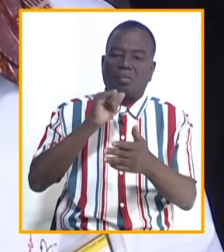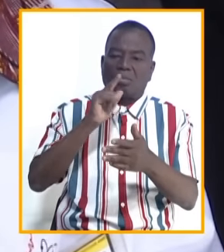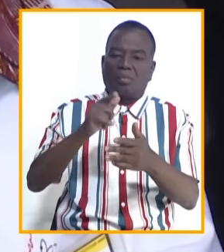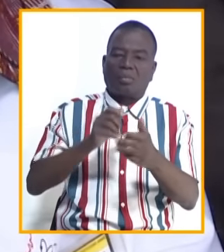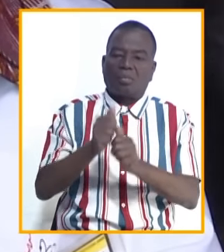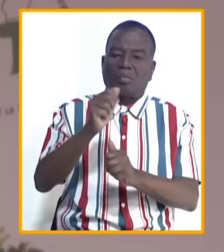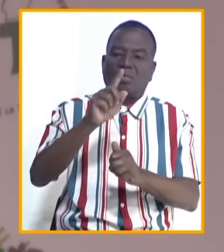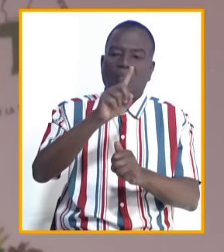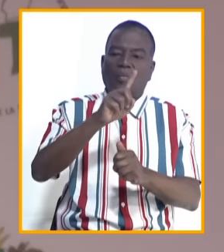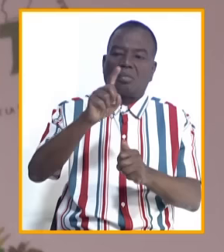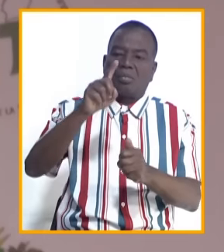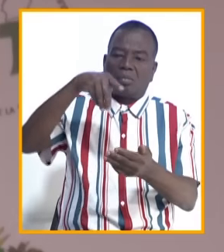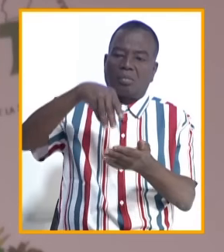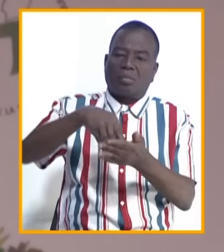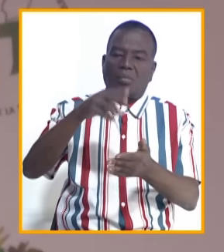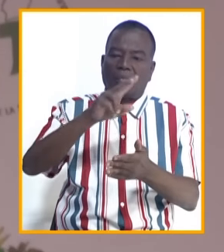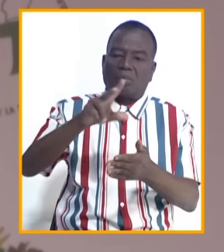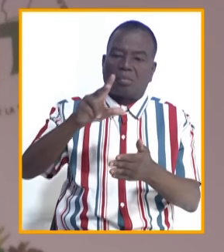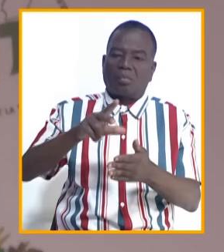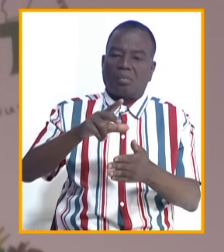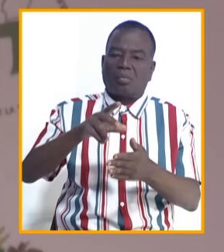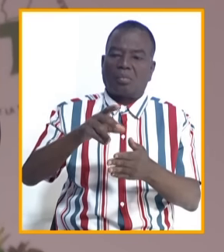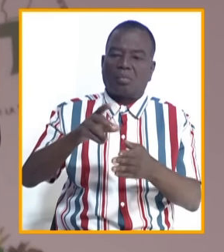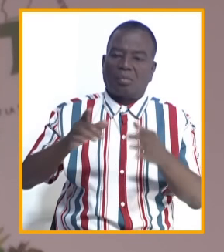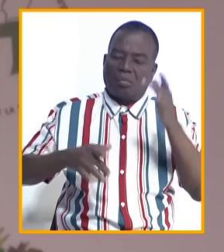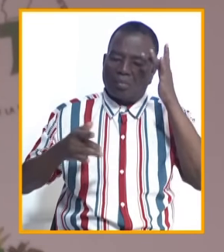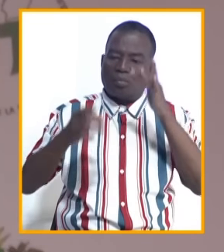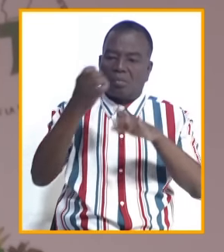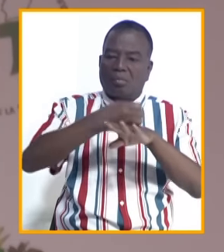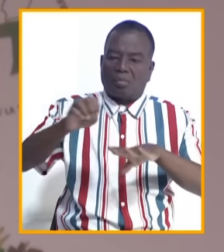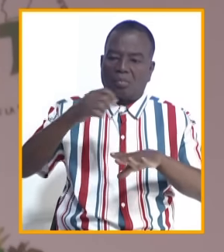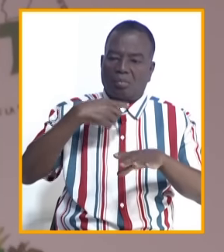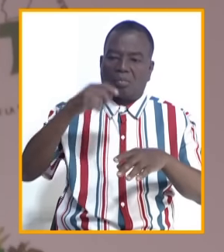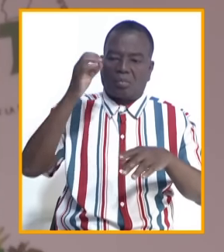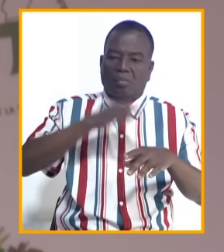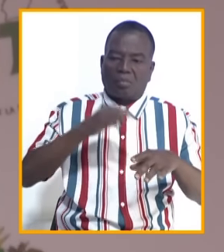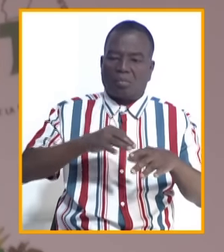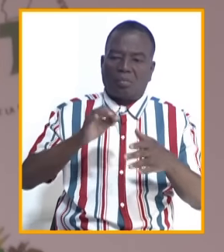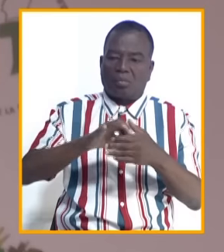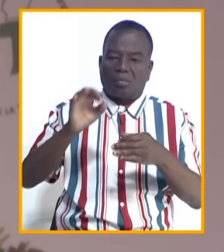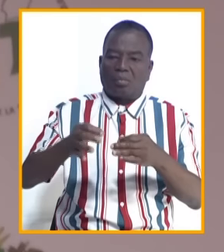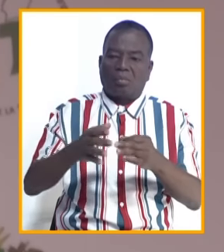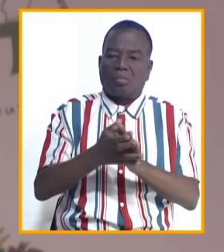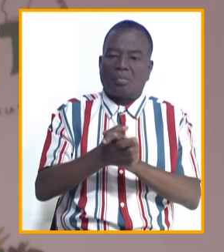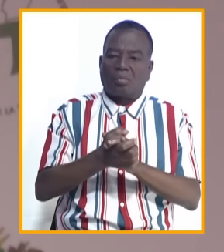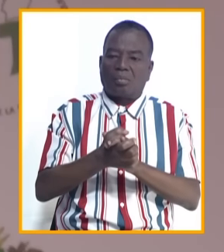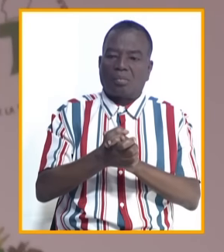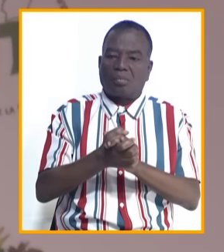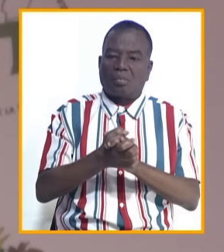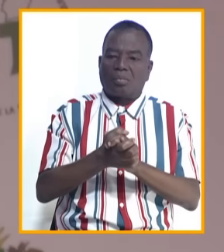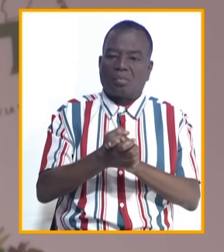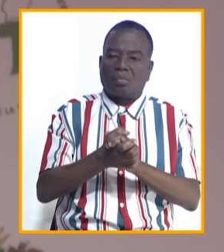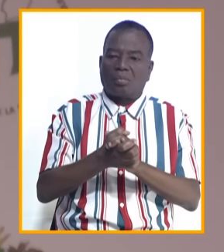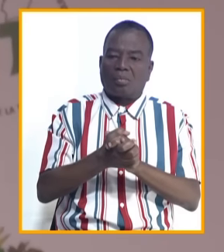patients ivoiriens étrangers qui ont pu bénéficier d'examens et de traitements essentiels, notamment des scintigraphies